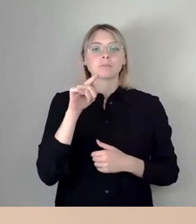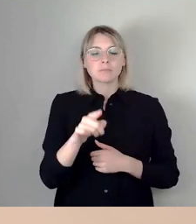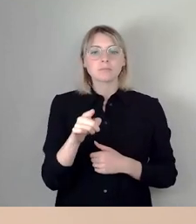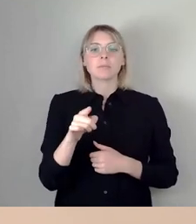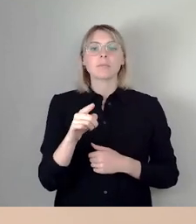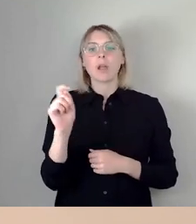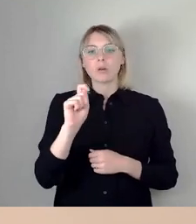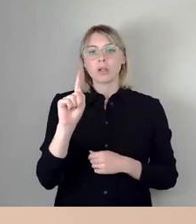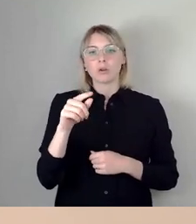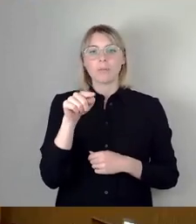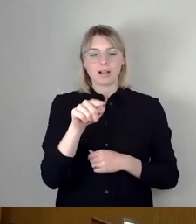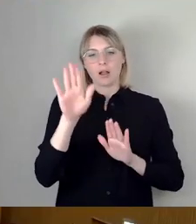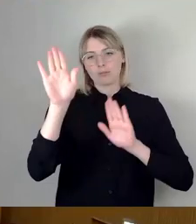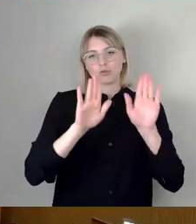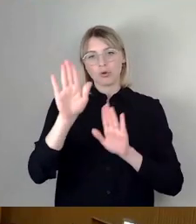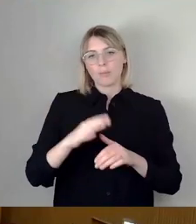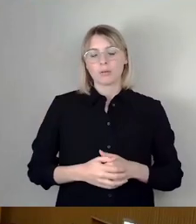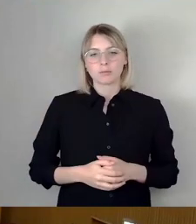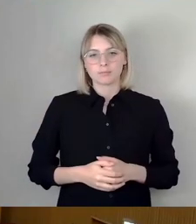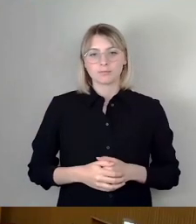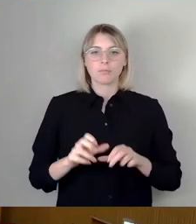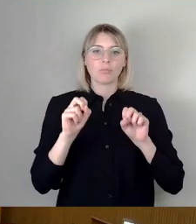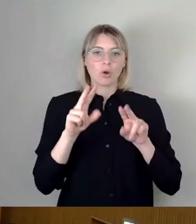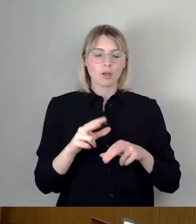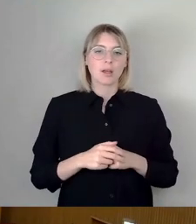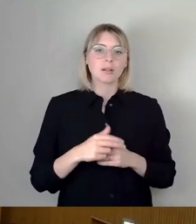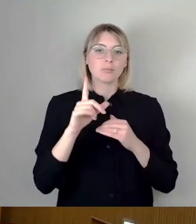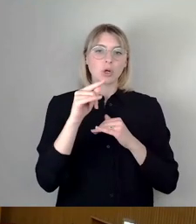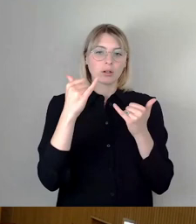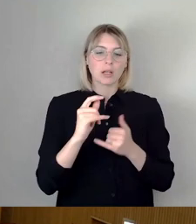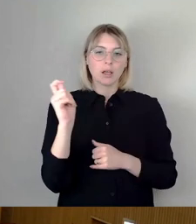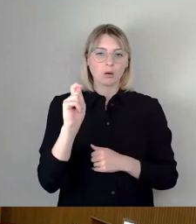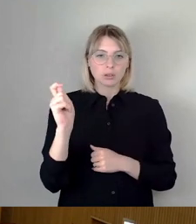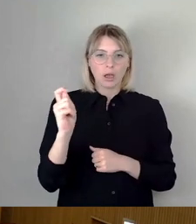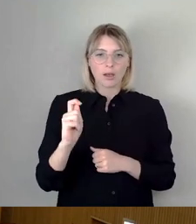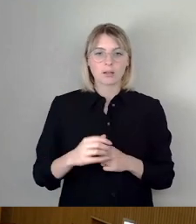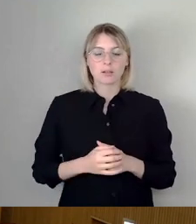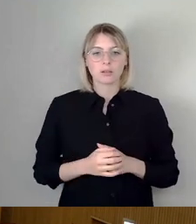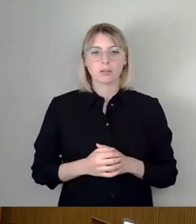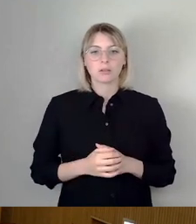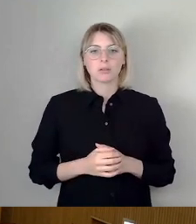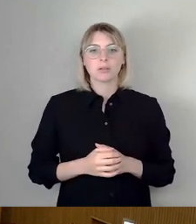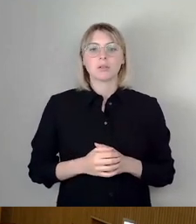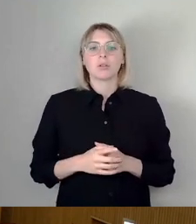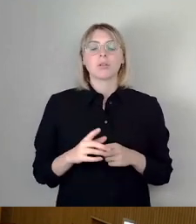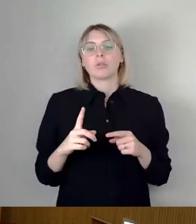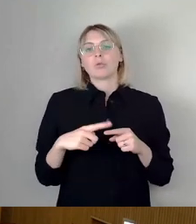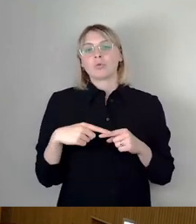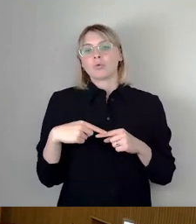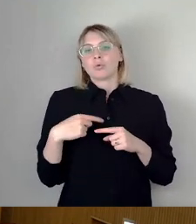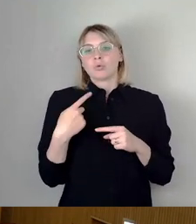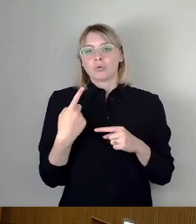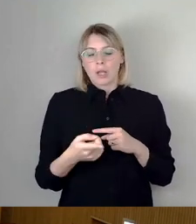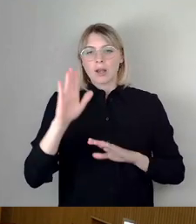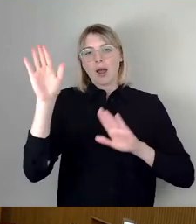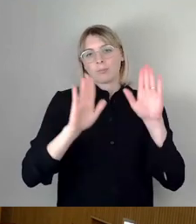Danke. Okay, dann machen wir jetzt die Auszeit und würden dann in die Abstimmung